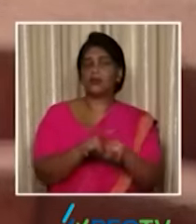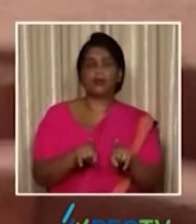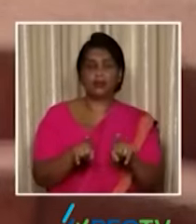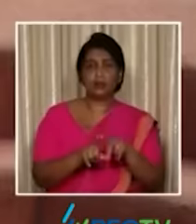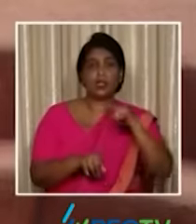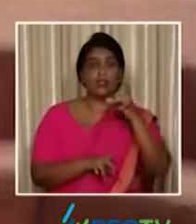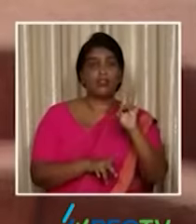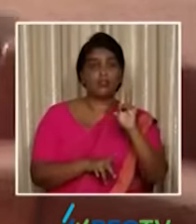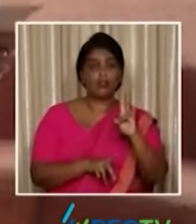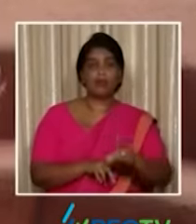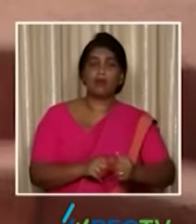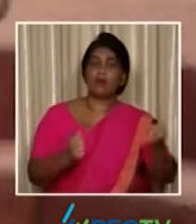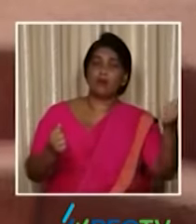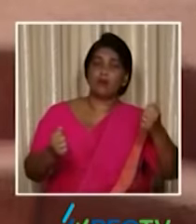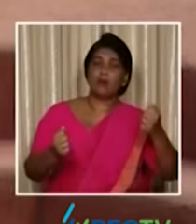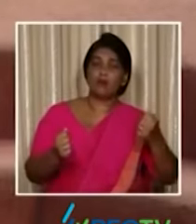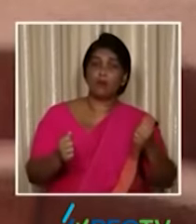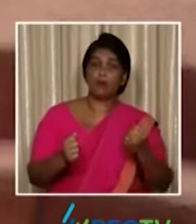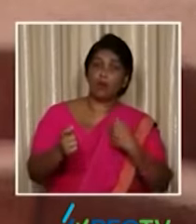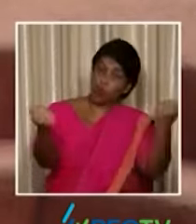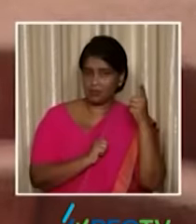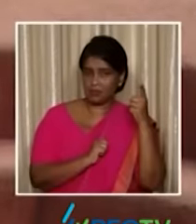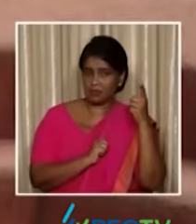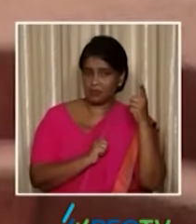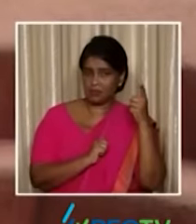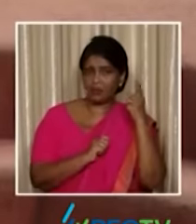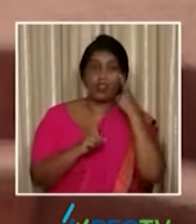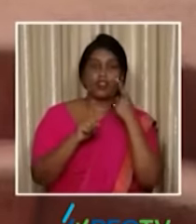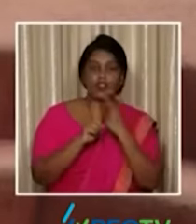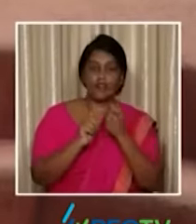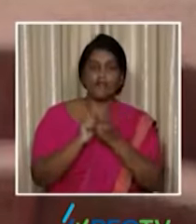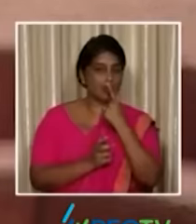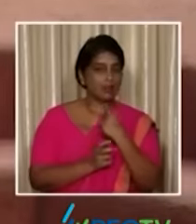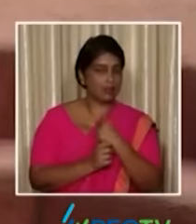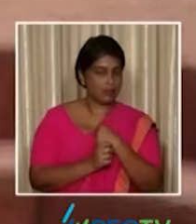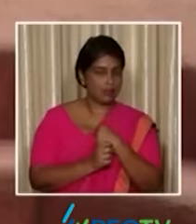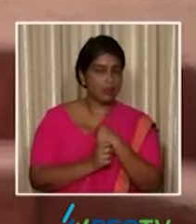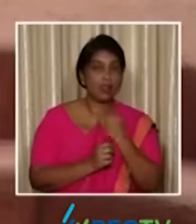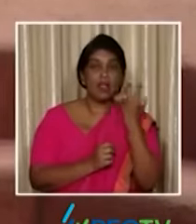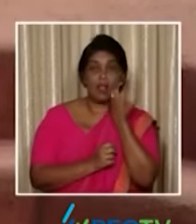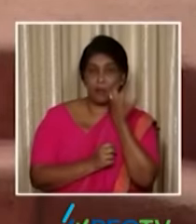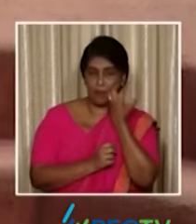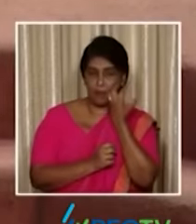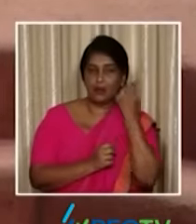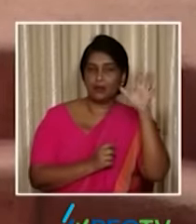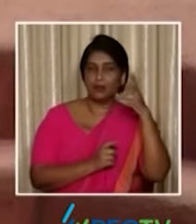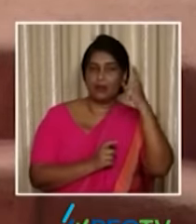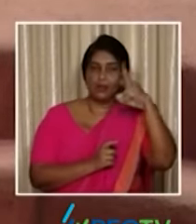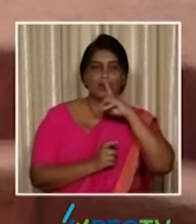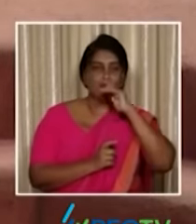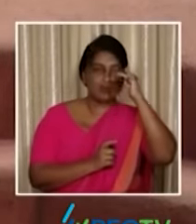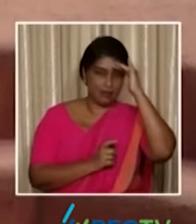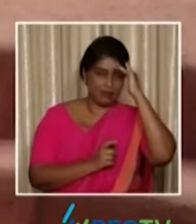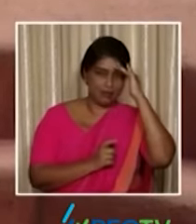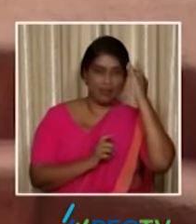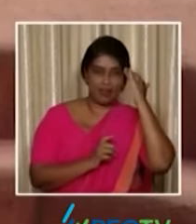देशी विधि पहाम गहनावत गहन पुला पुराकित मैं इन विला कोरिया वडमलूट की आम अफ्रिकावे इन नियोज कथा नायक